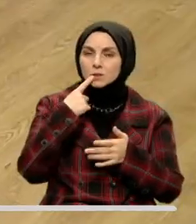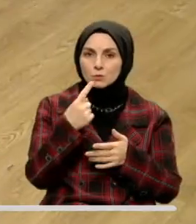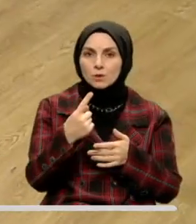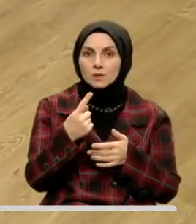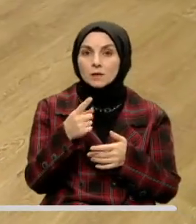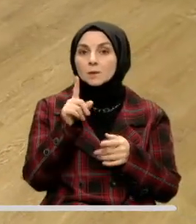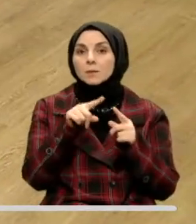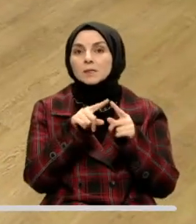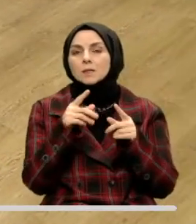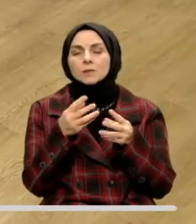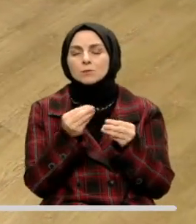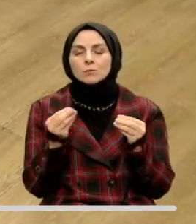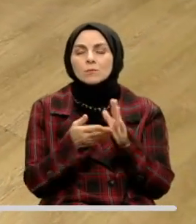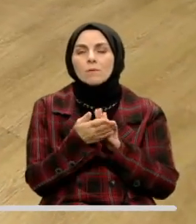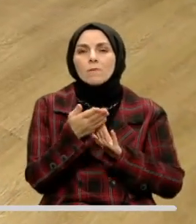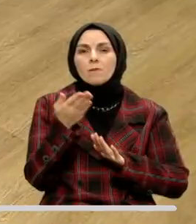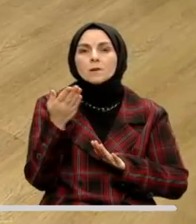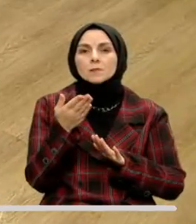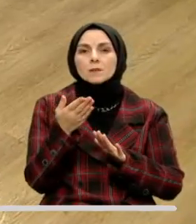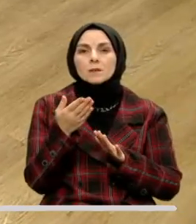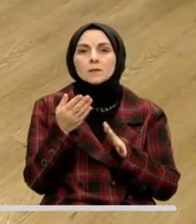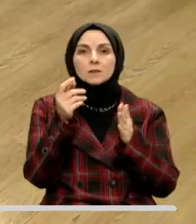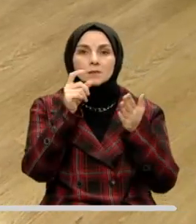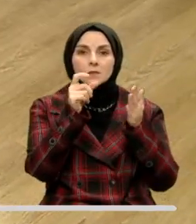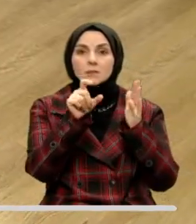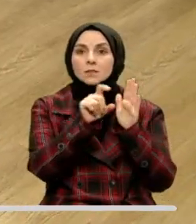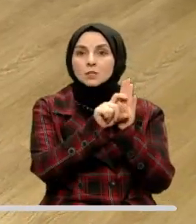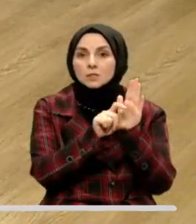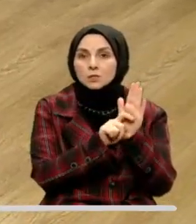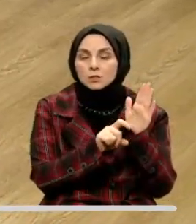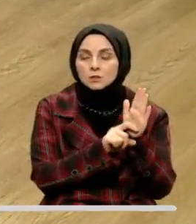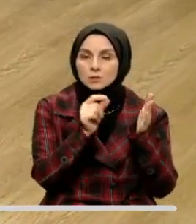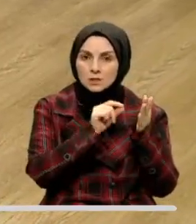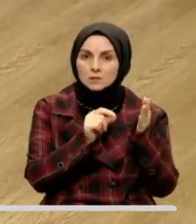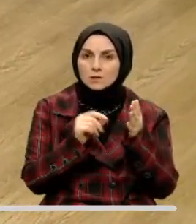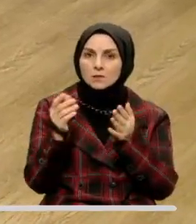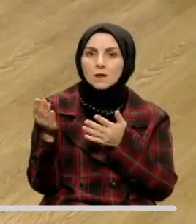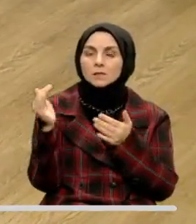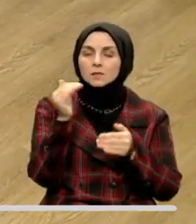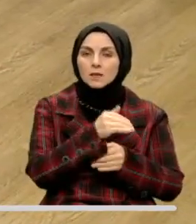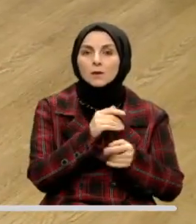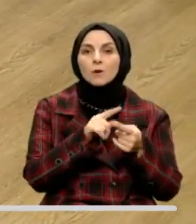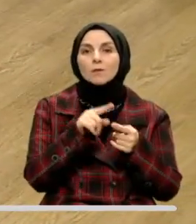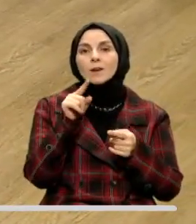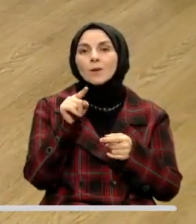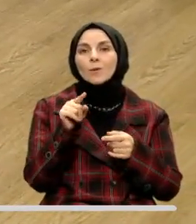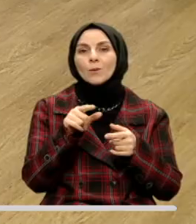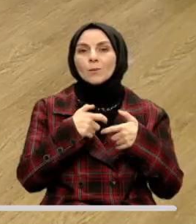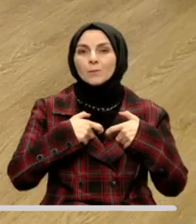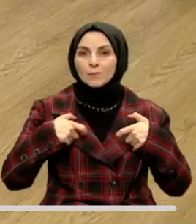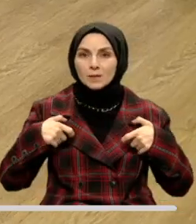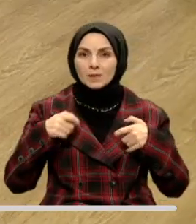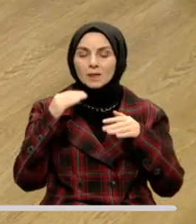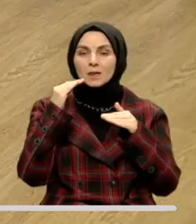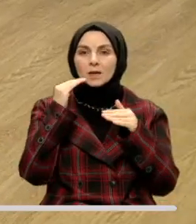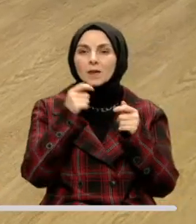bir sürü eser geliyor ama istenilen eser değil, o ruh yok. Dolayısıyla dönemin Milli Eğitim Bakanı